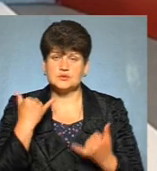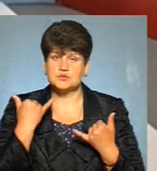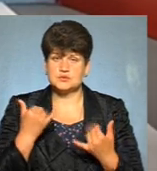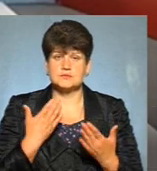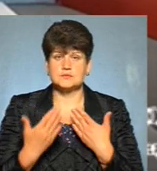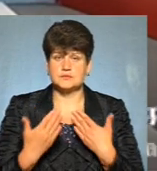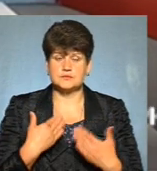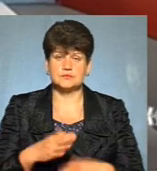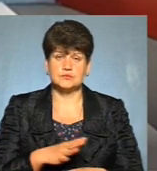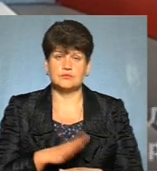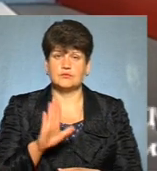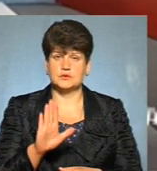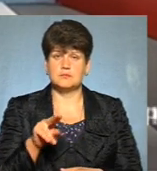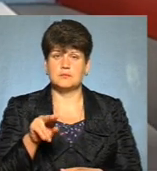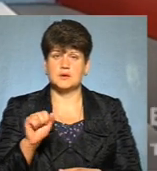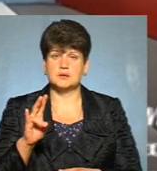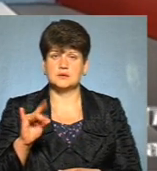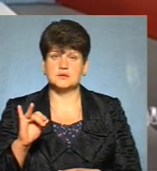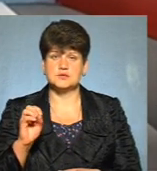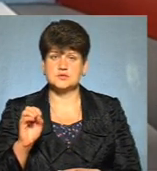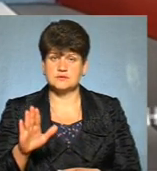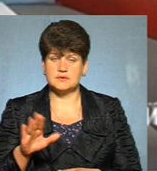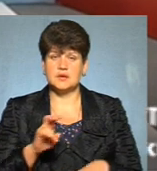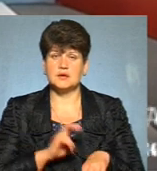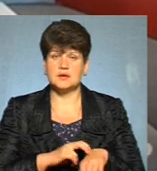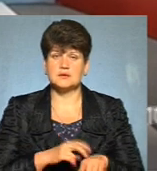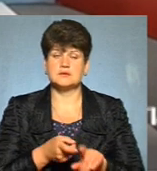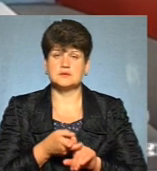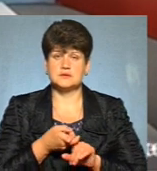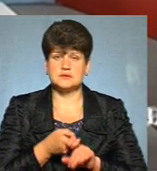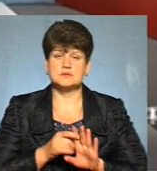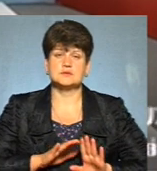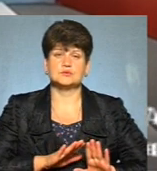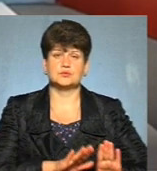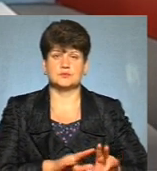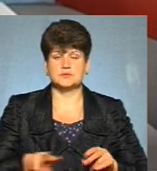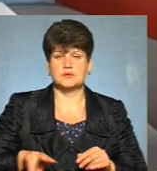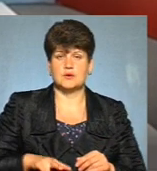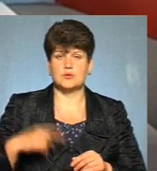ми спілкувалися з Володимиром Паничевим, лікаром-епідеміологом, заступником директора